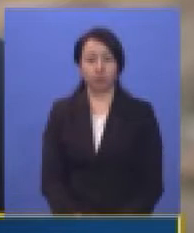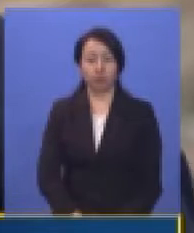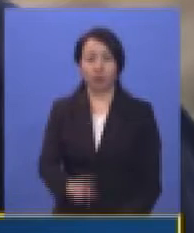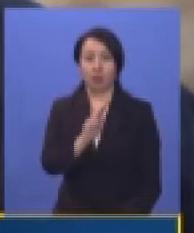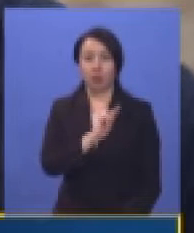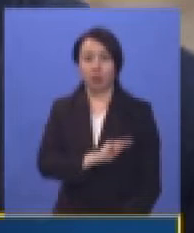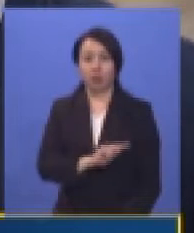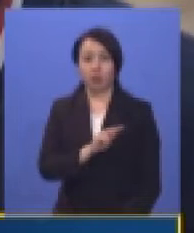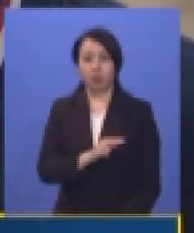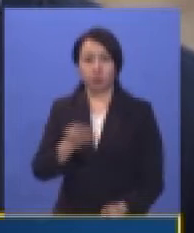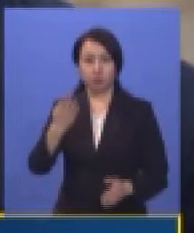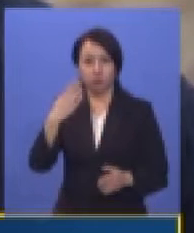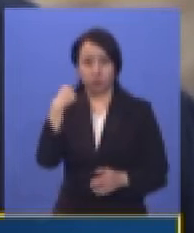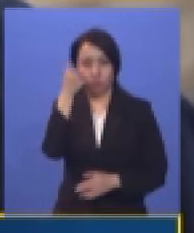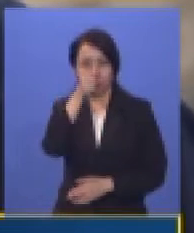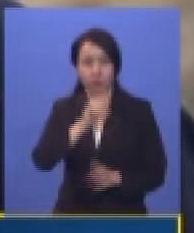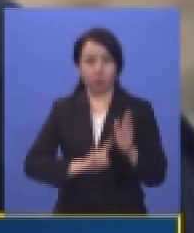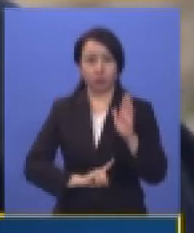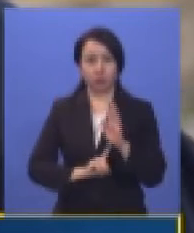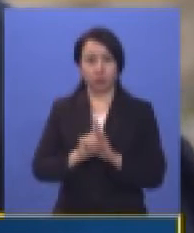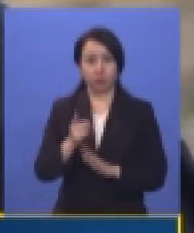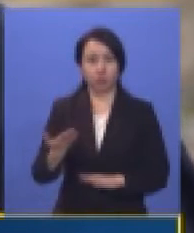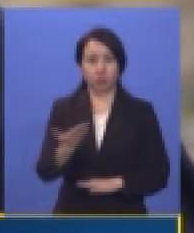у нас начались с прошлого года. Мы стали